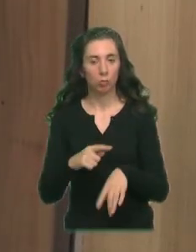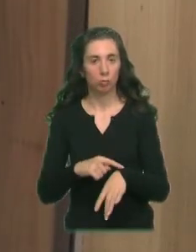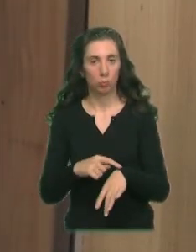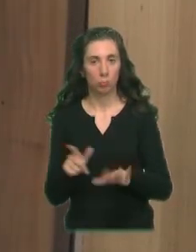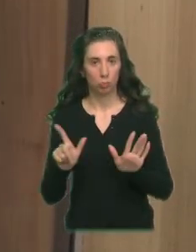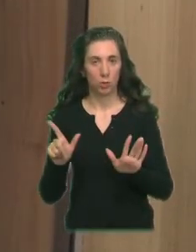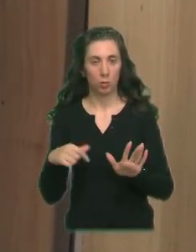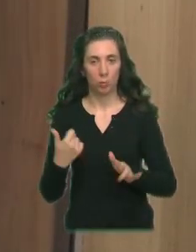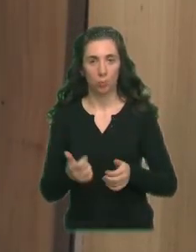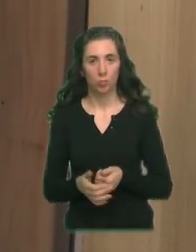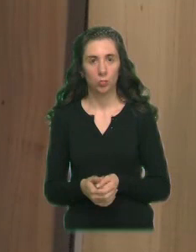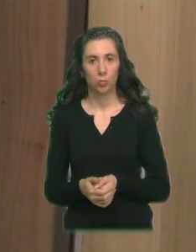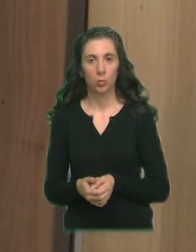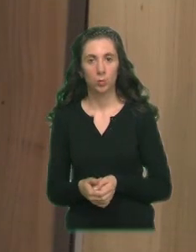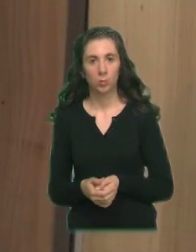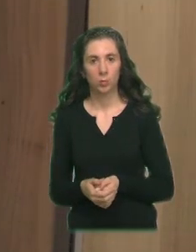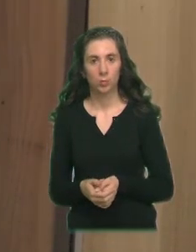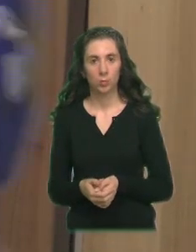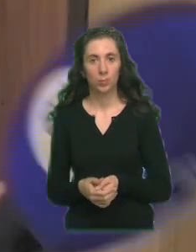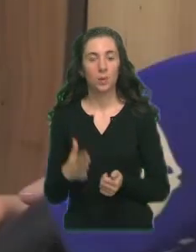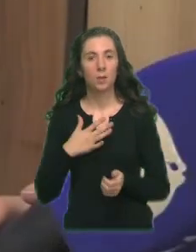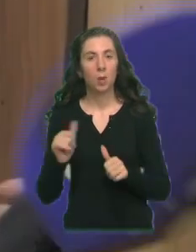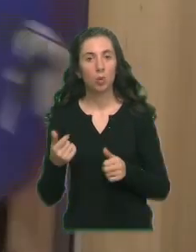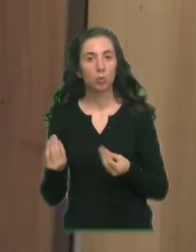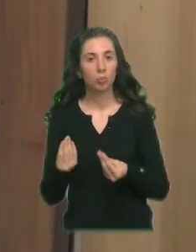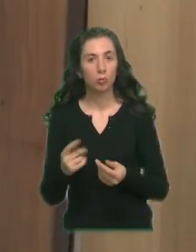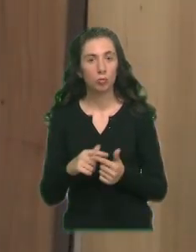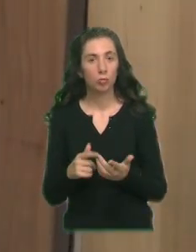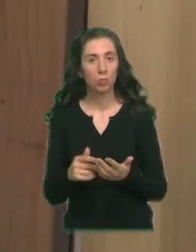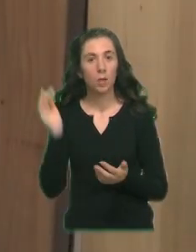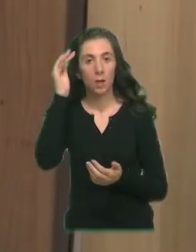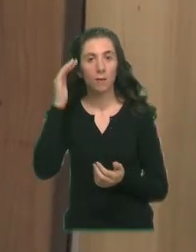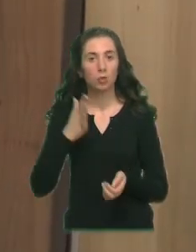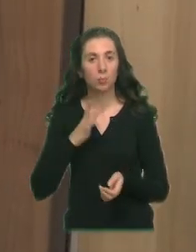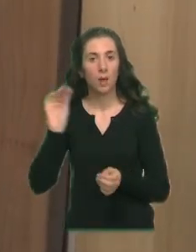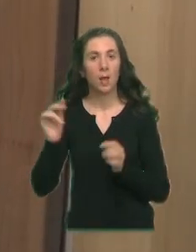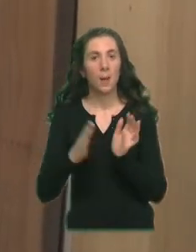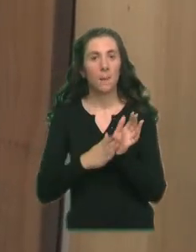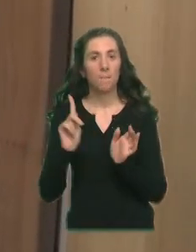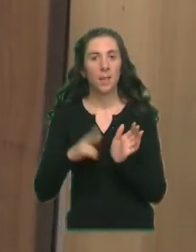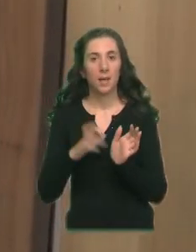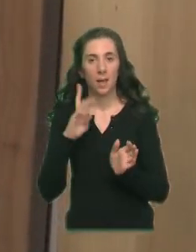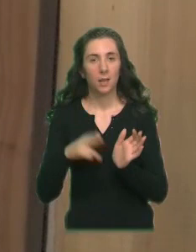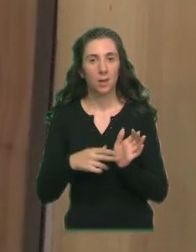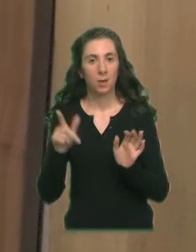sat, u sedam sati. Da. Ima li još koji? Na večer ima za Minhen u